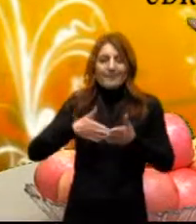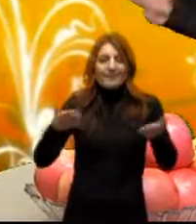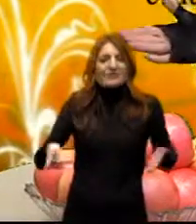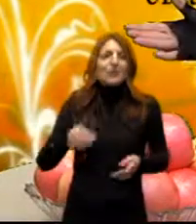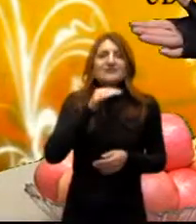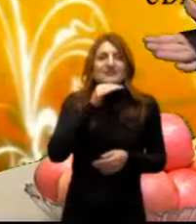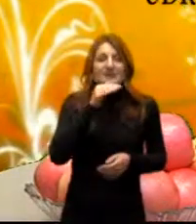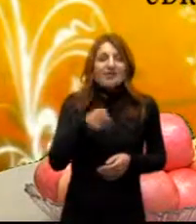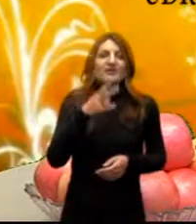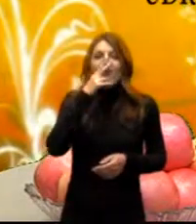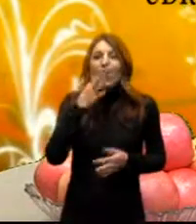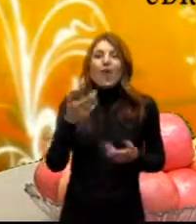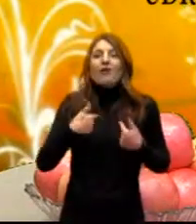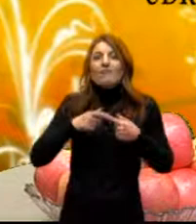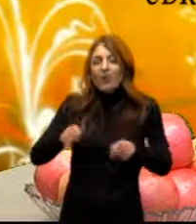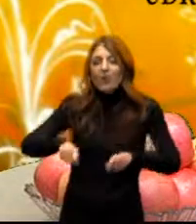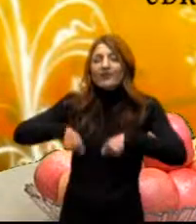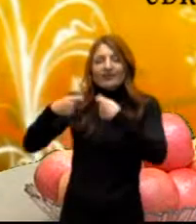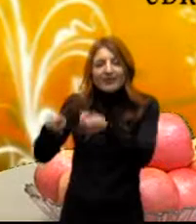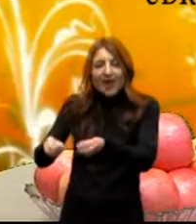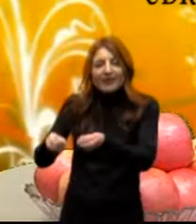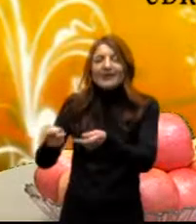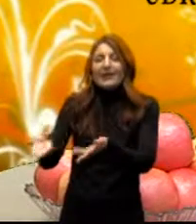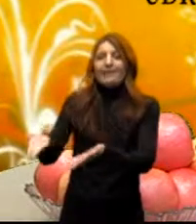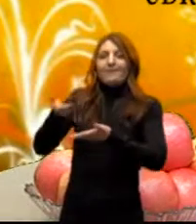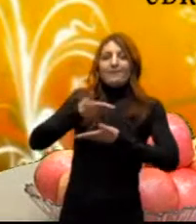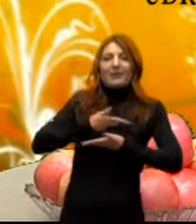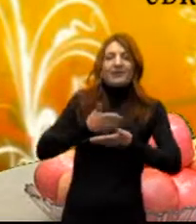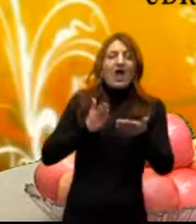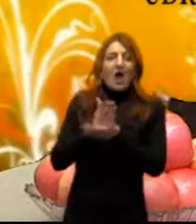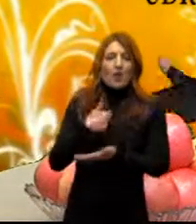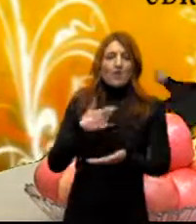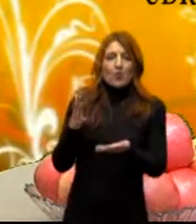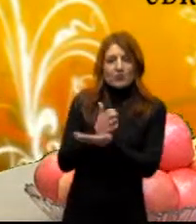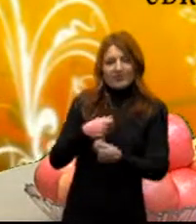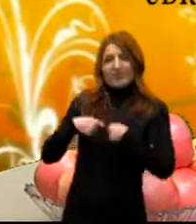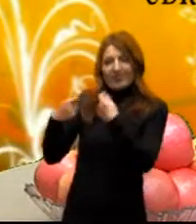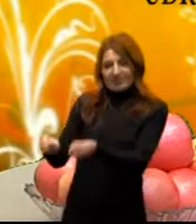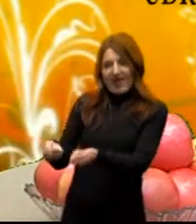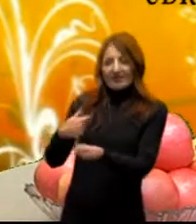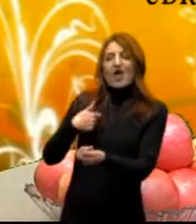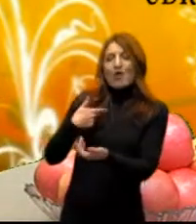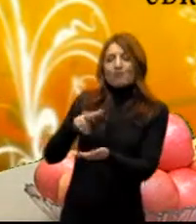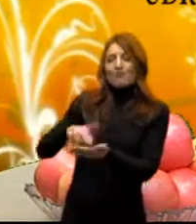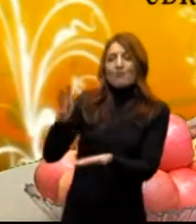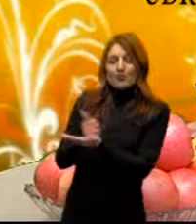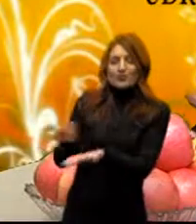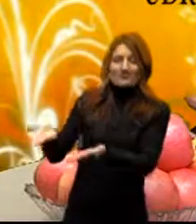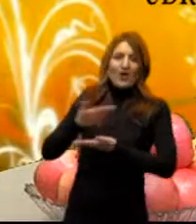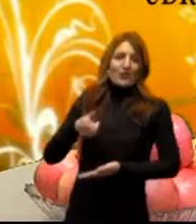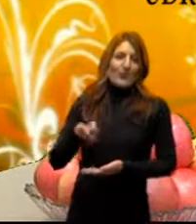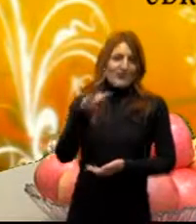vidite koliko se može davati, dati i primiti ako uspijemo davati. Evo, to je mjesec davanja ljubavi i